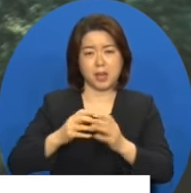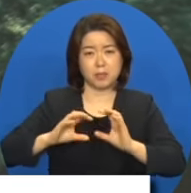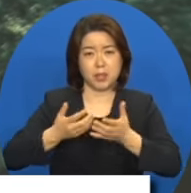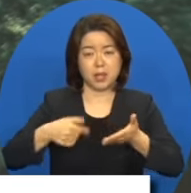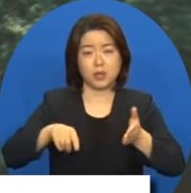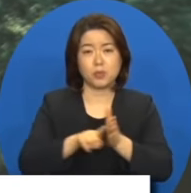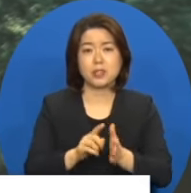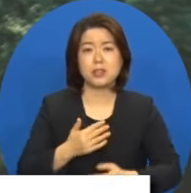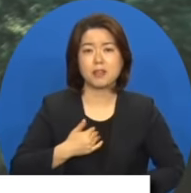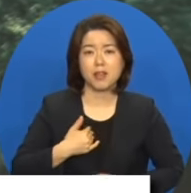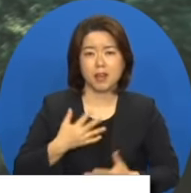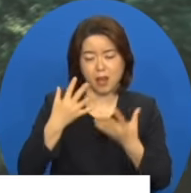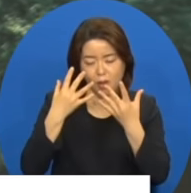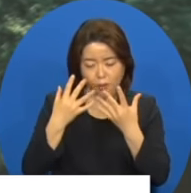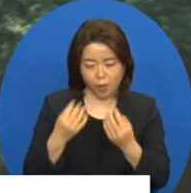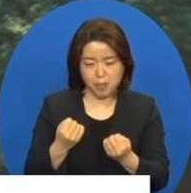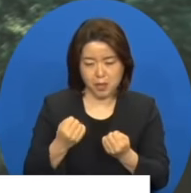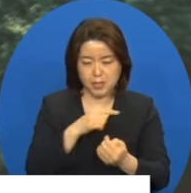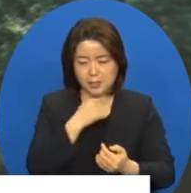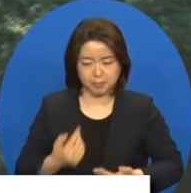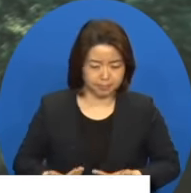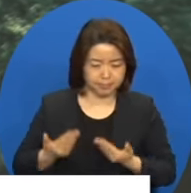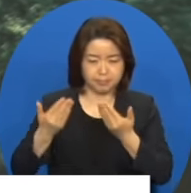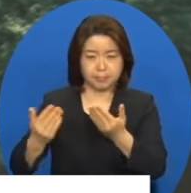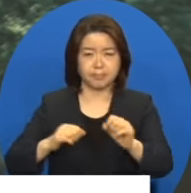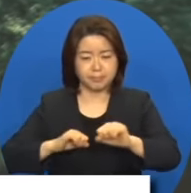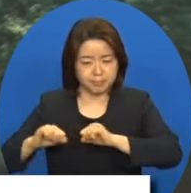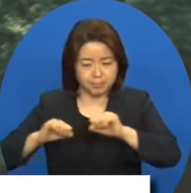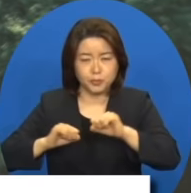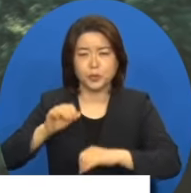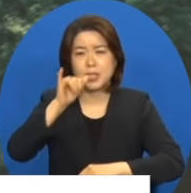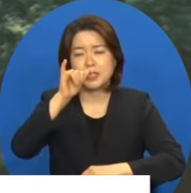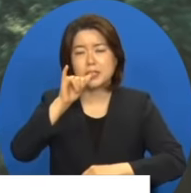위해서 내가 얼마나 헌신했느냐 하는 것입니다.